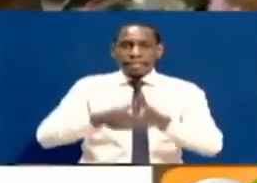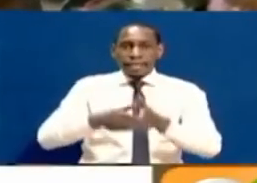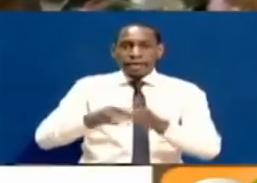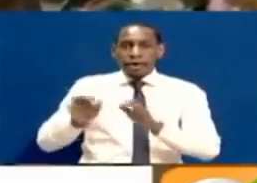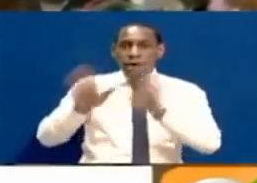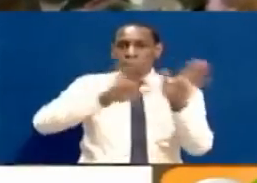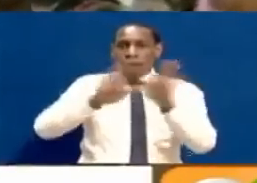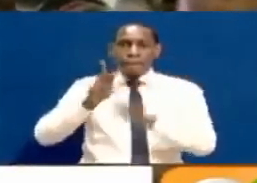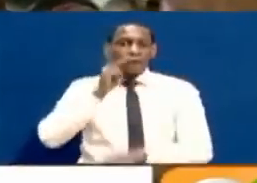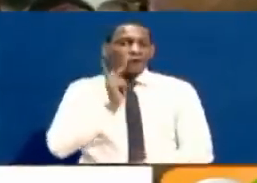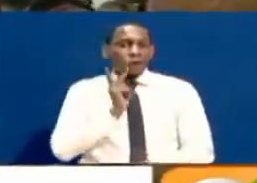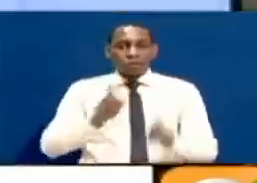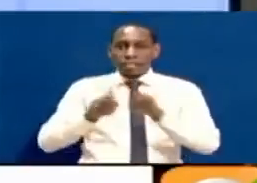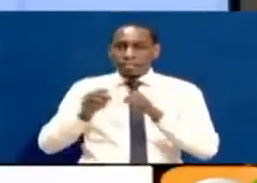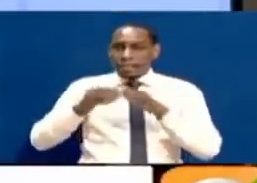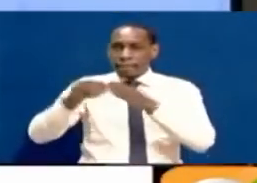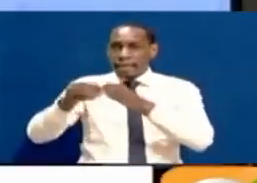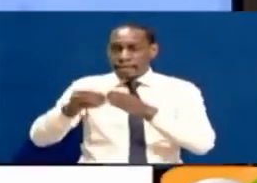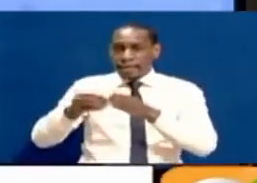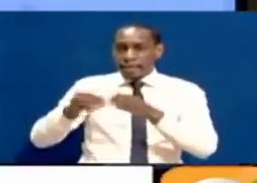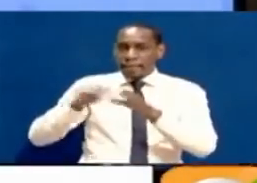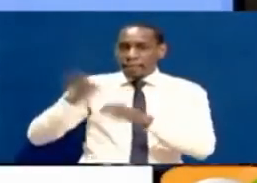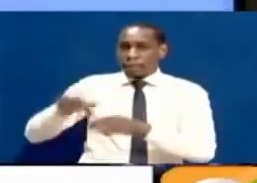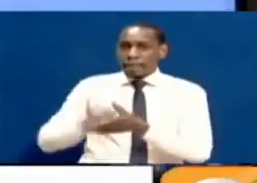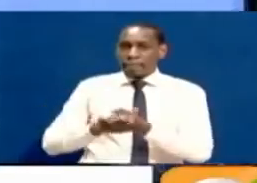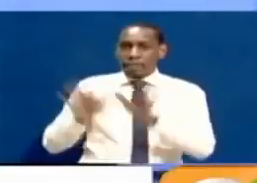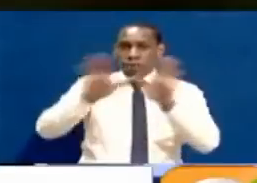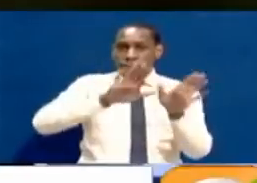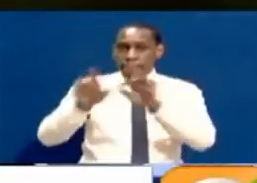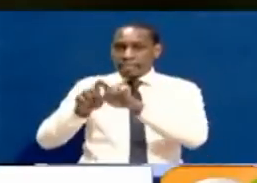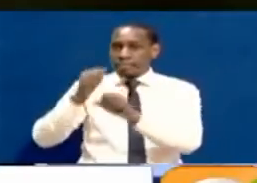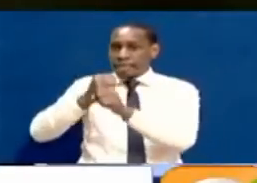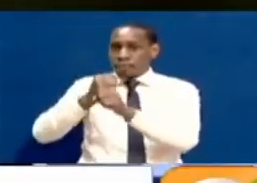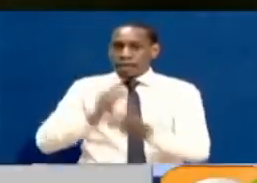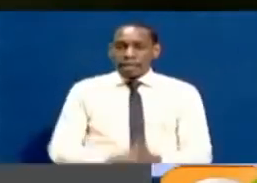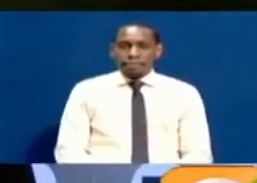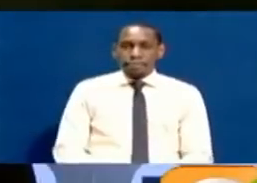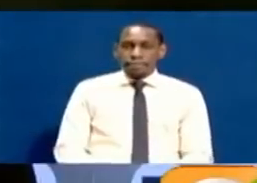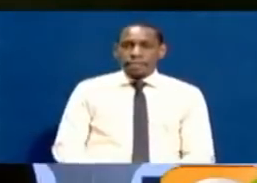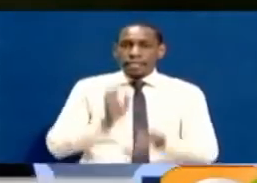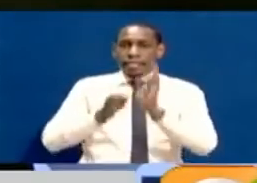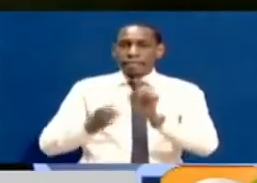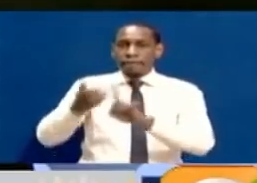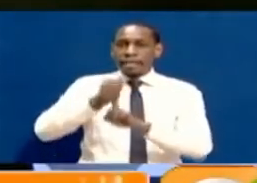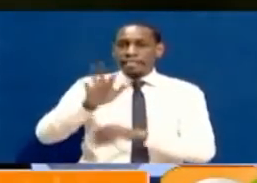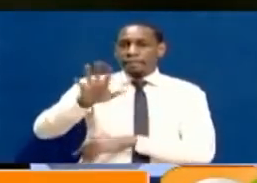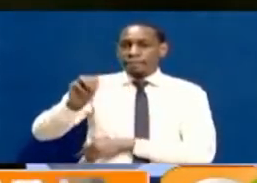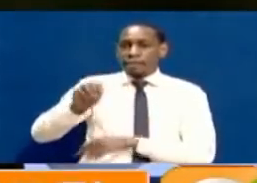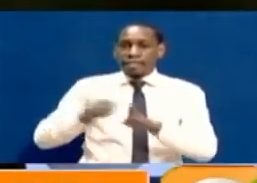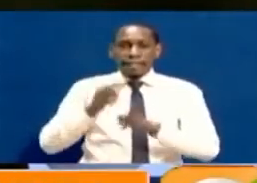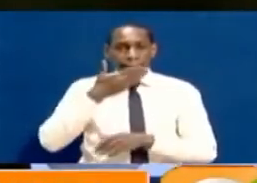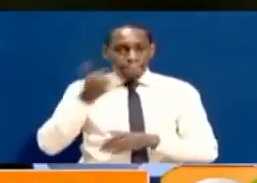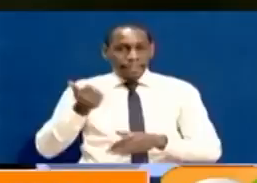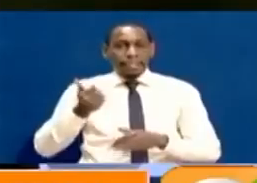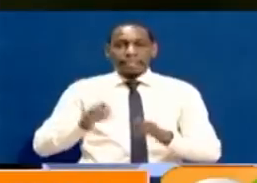Kalonzo Musyoka naye akiwaongoza wabunge wa Wiper katika shughuli hiyo. If we get to 5 million we would be better and